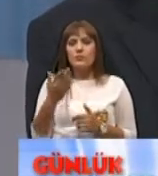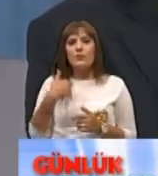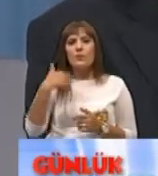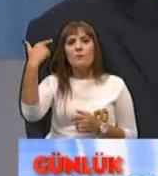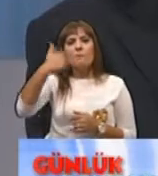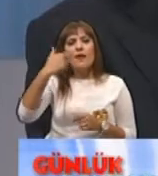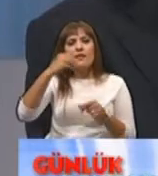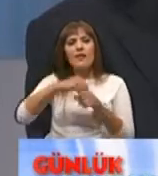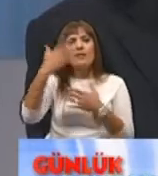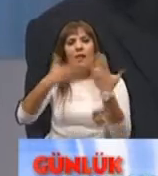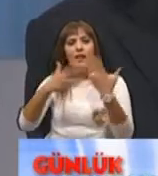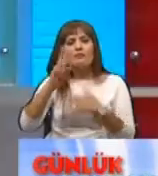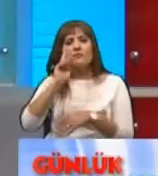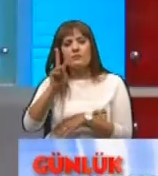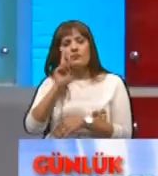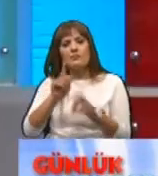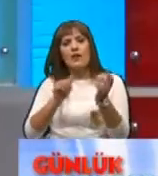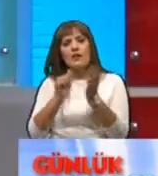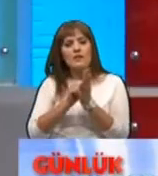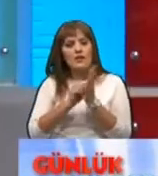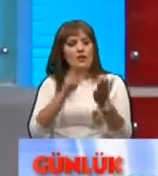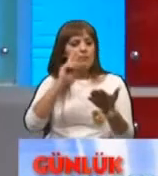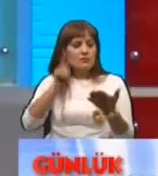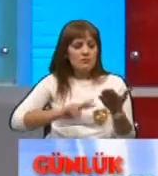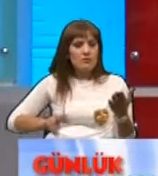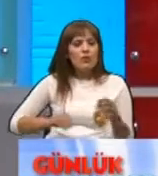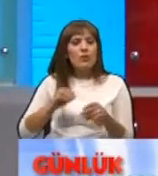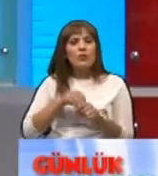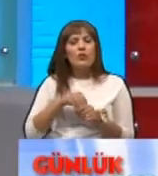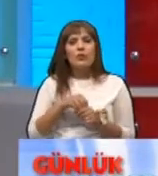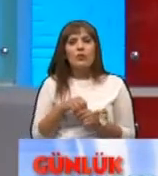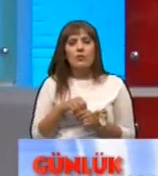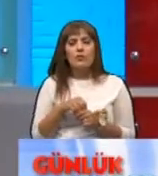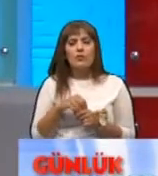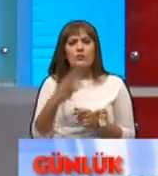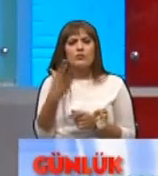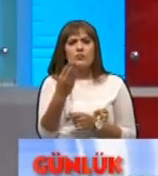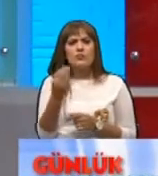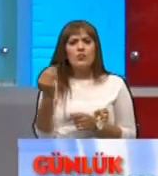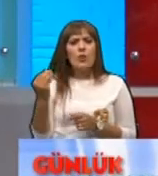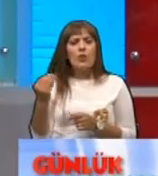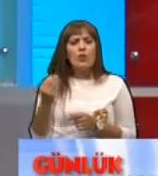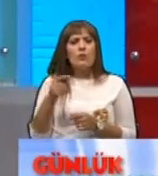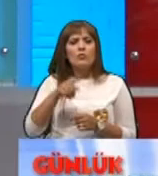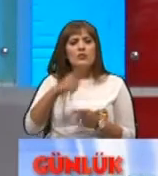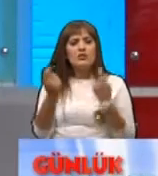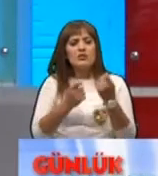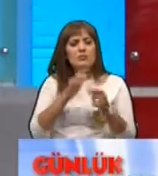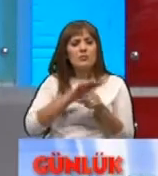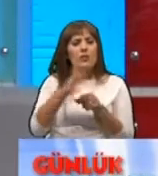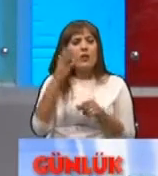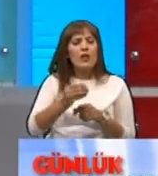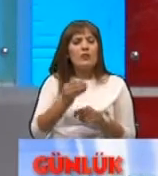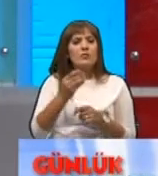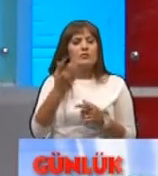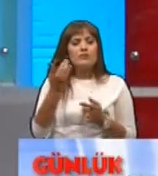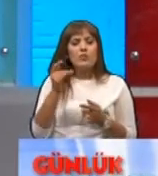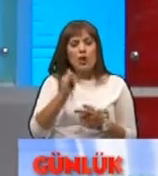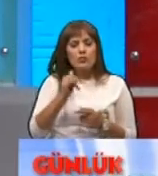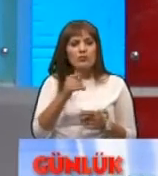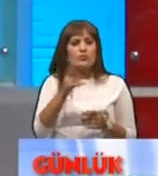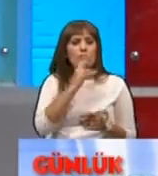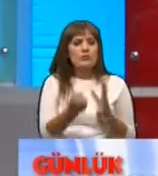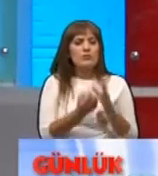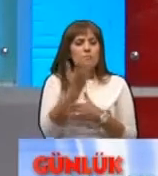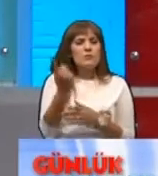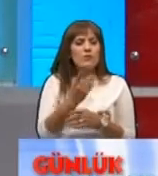medyada görüyoruz, televizyonlarda, gazetelerde okuyoruz. Pek çok mağdur var bu işten. Evet, doğru. Çünkü hakikaten suistimale açık